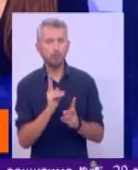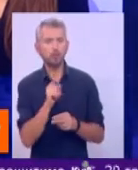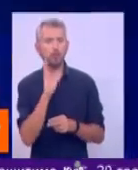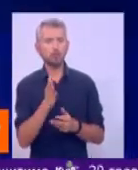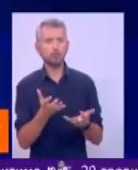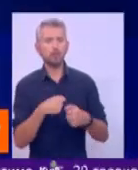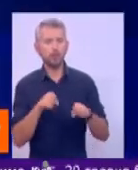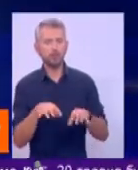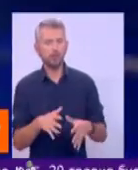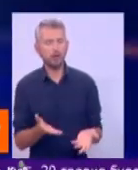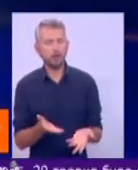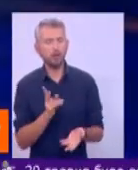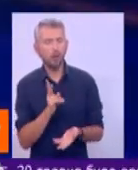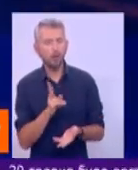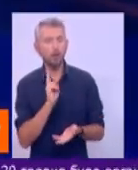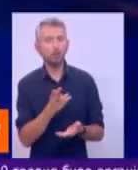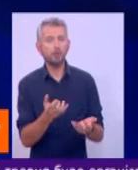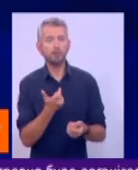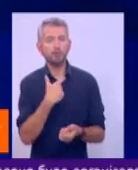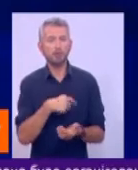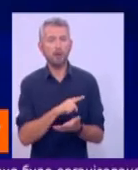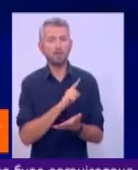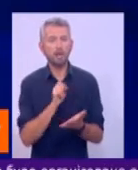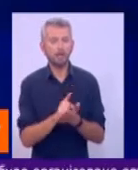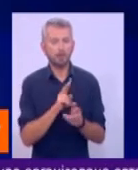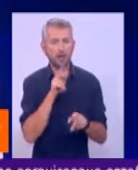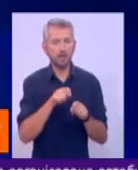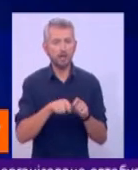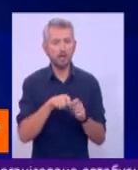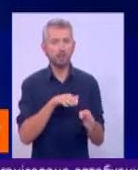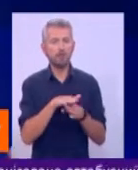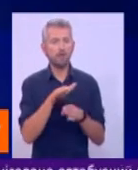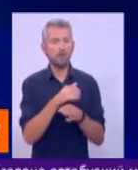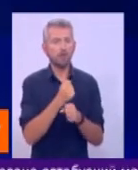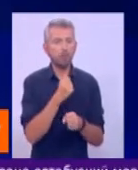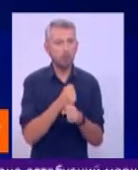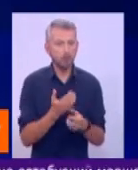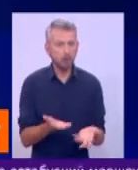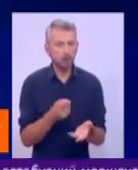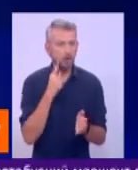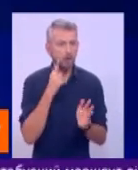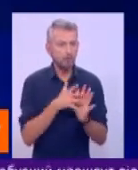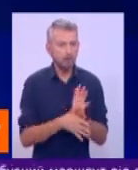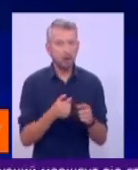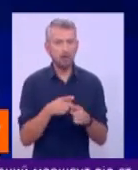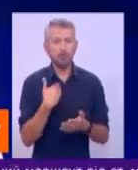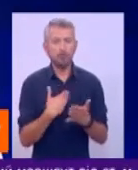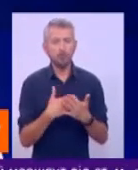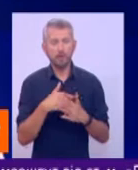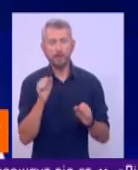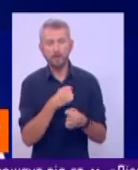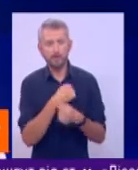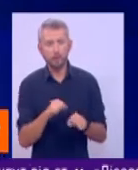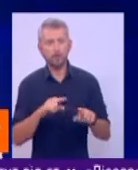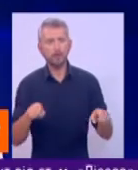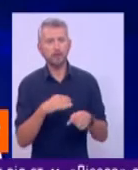будет принимать эти решения, кто возьмет на себя обязательство контролировать выполнение работ. Поймите, это почти невозможно. Поэтому